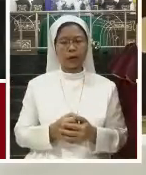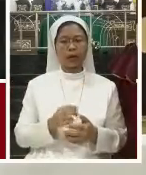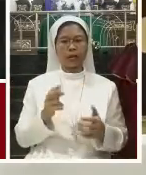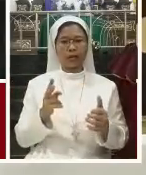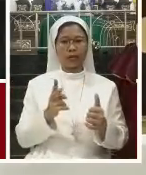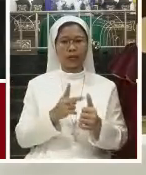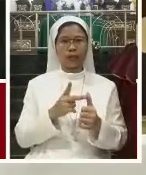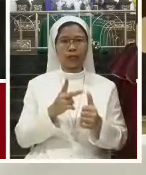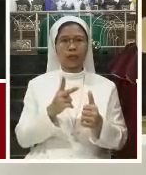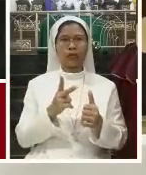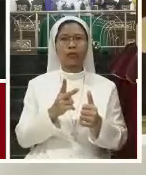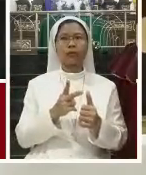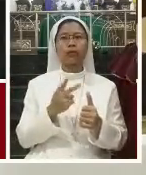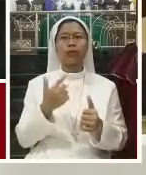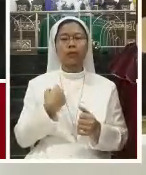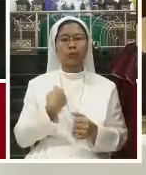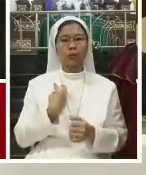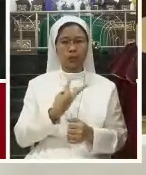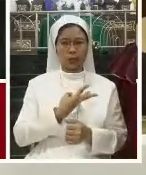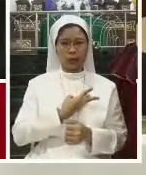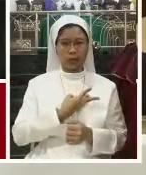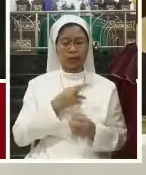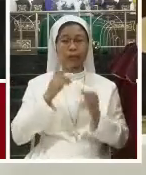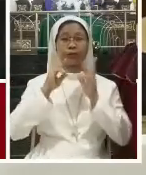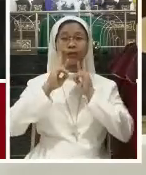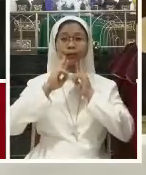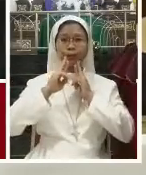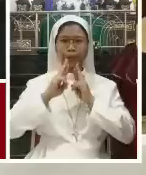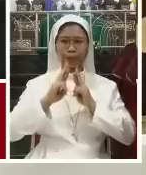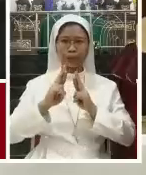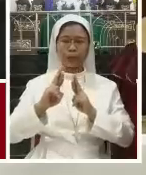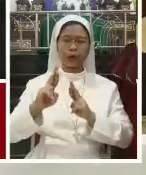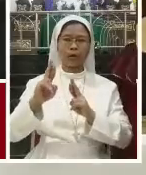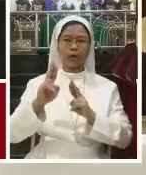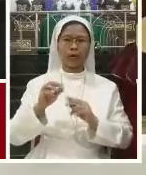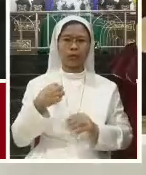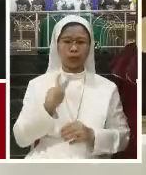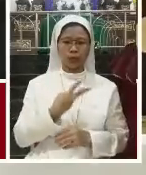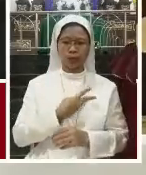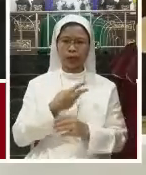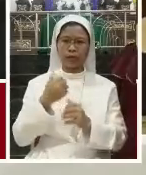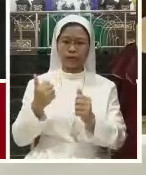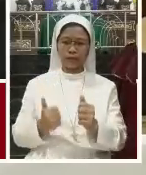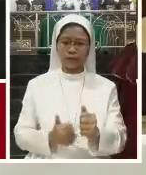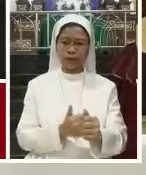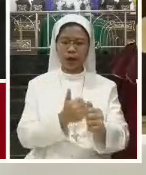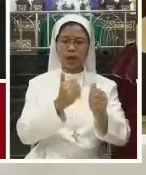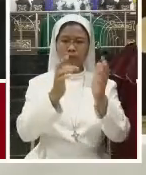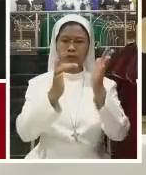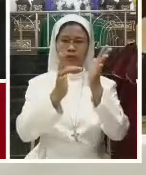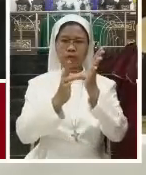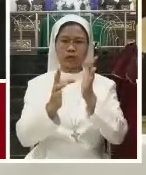Ikaduha, magsimbag kita, siring man. Sumunod kita kay Kristo,